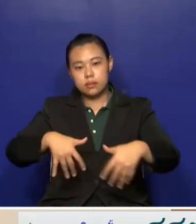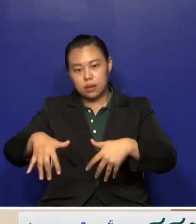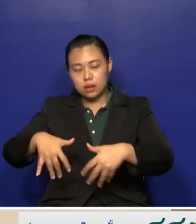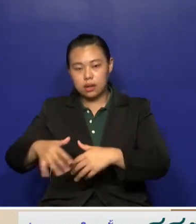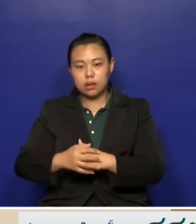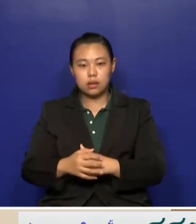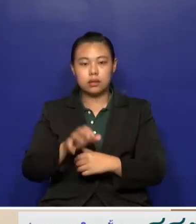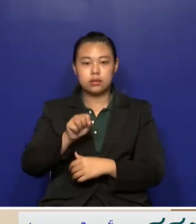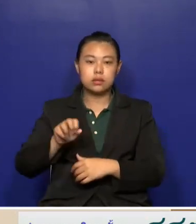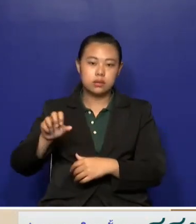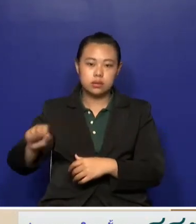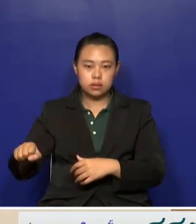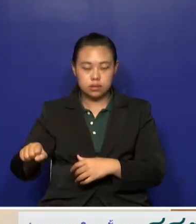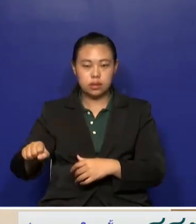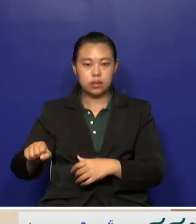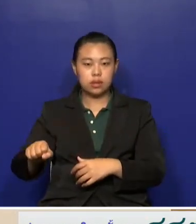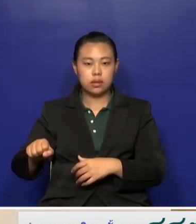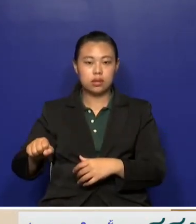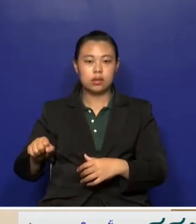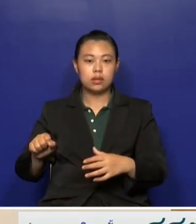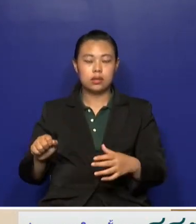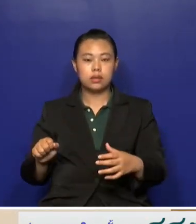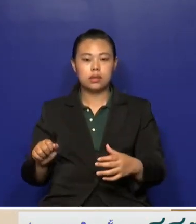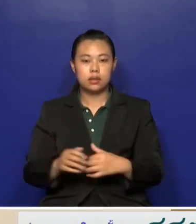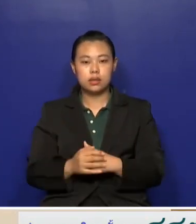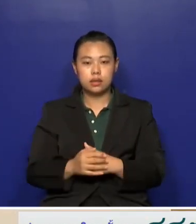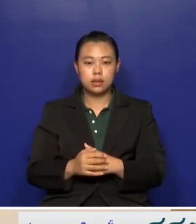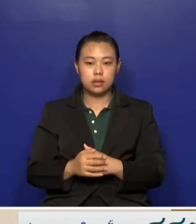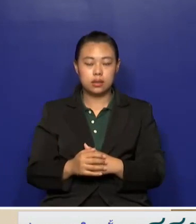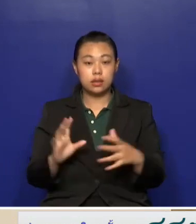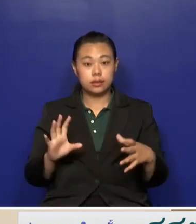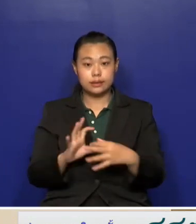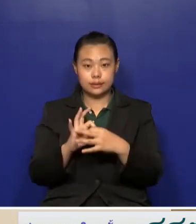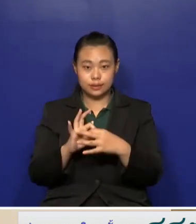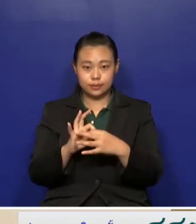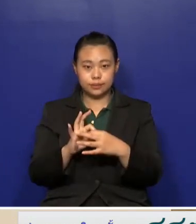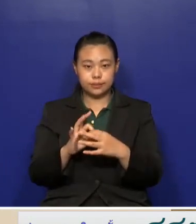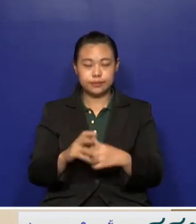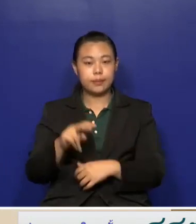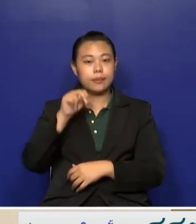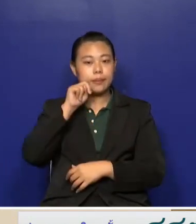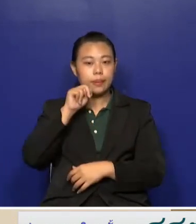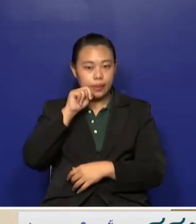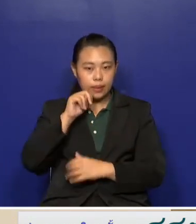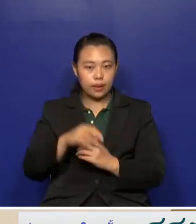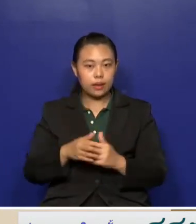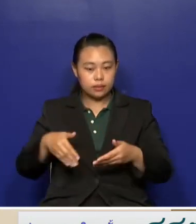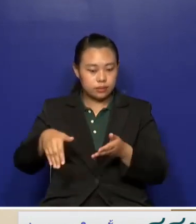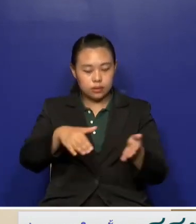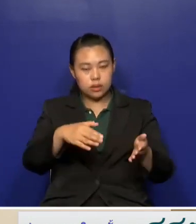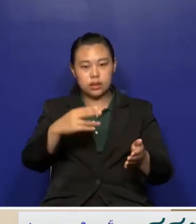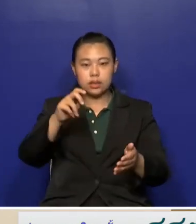มาชิกได้พูดเกี่ยวกับเรื่องของที่เรื่องน้ำที่ห้วยอีแหวงอย่างเป็นต้นน